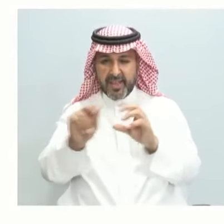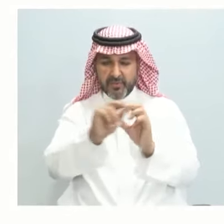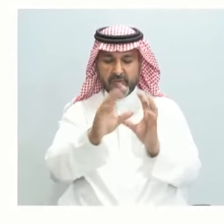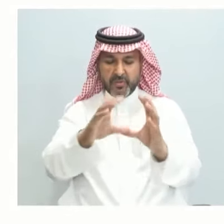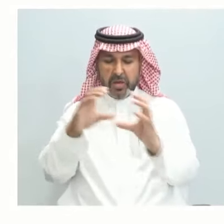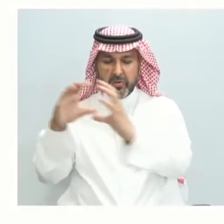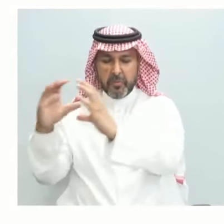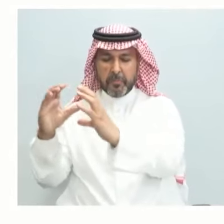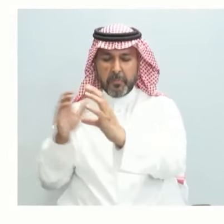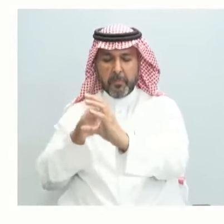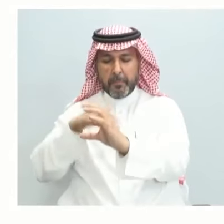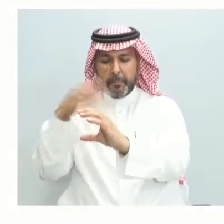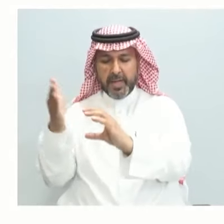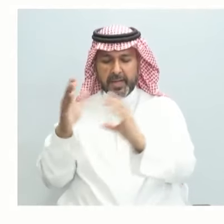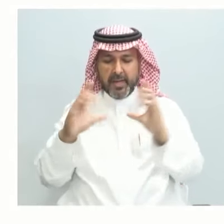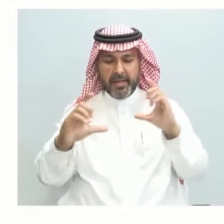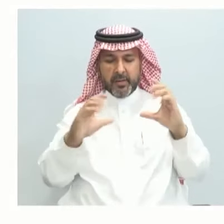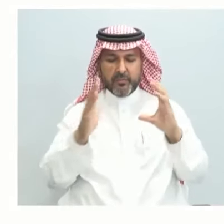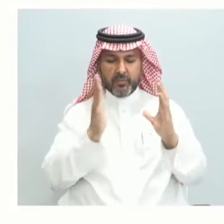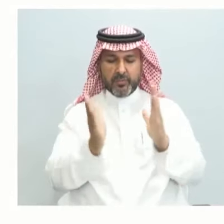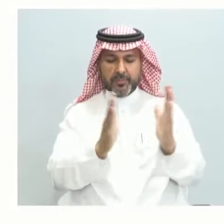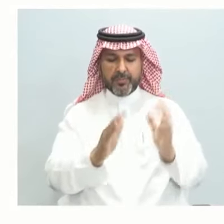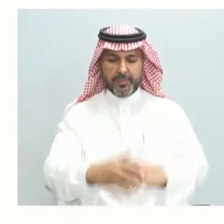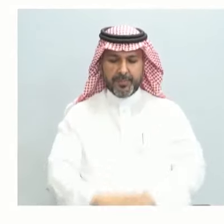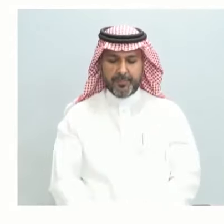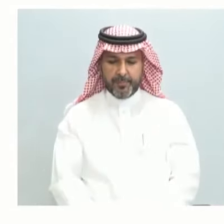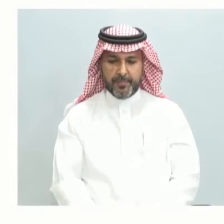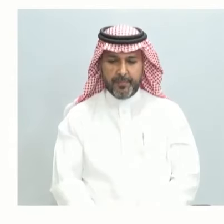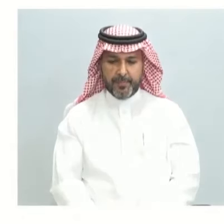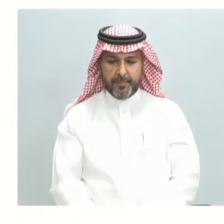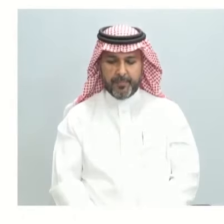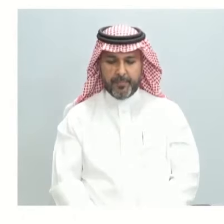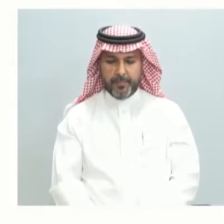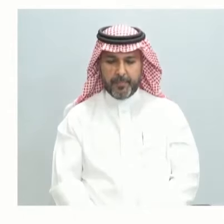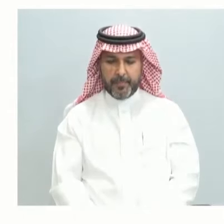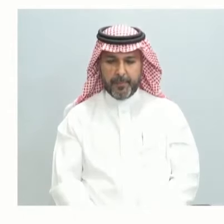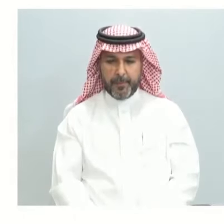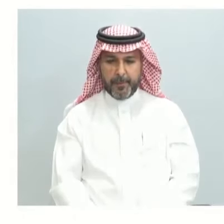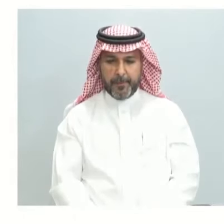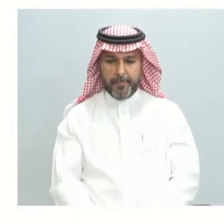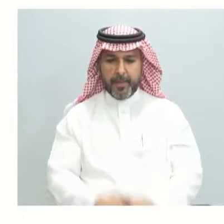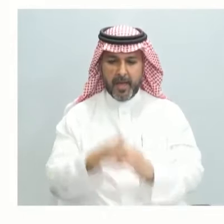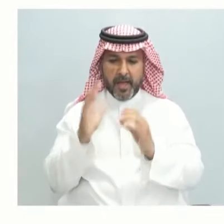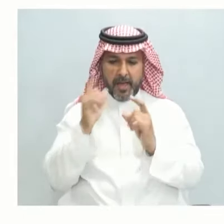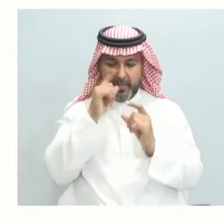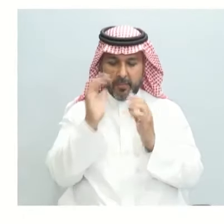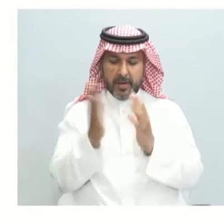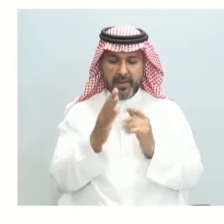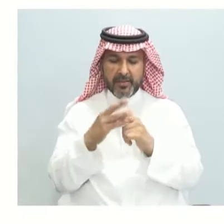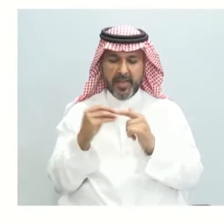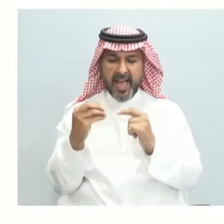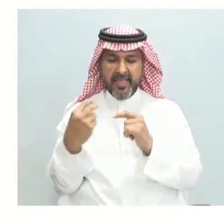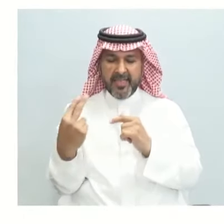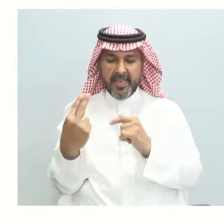هنا حتى نعرف ما هي البواقي لدينا اذا القاسم المشترك الاكبر هذه هي عباره الحد الاول